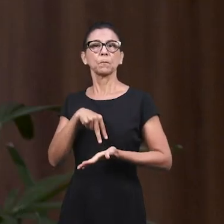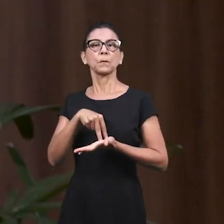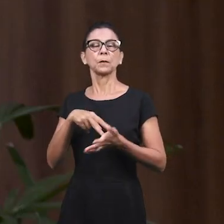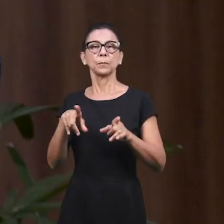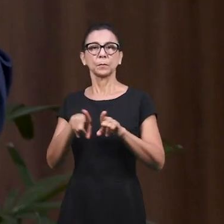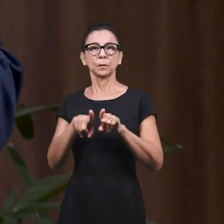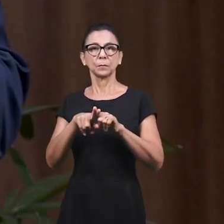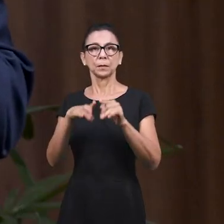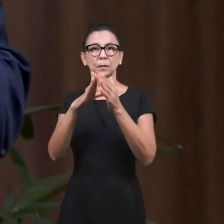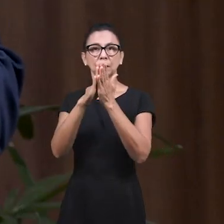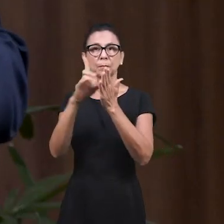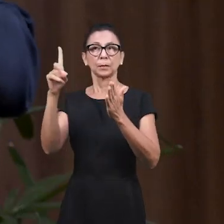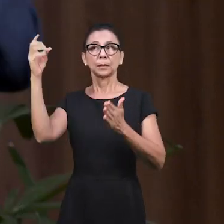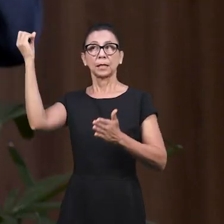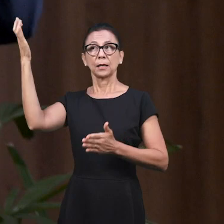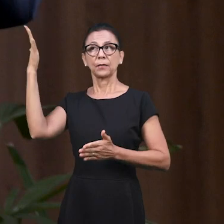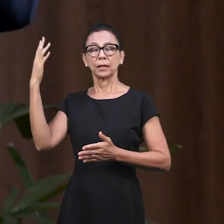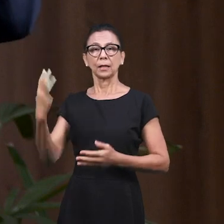bien, vit